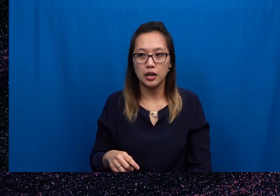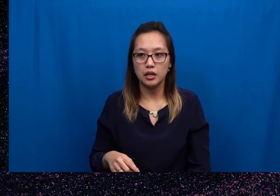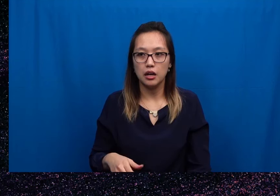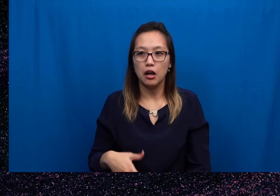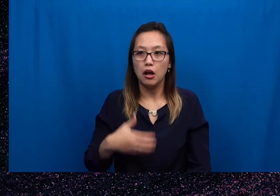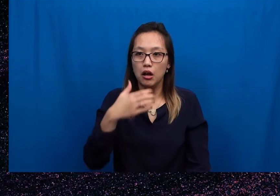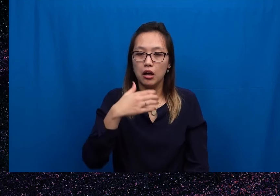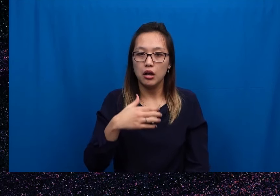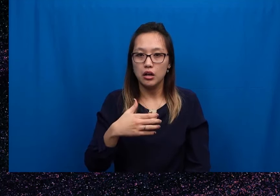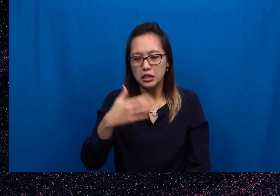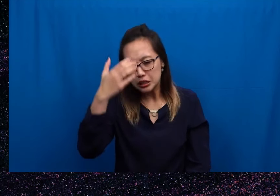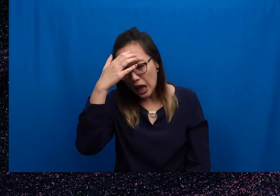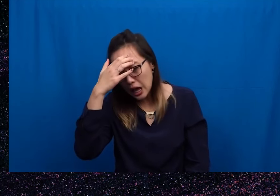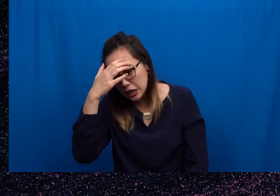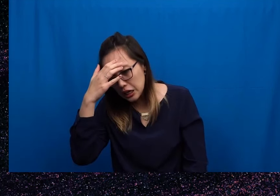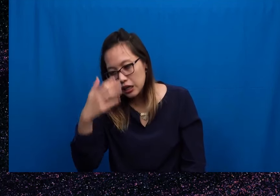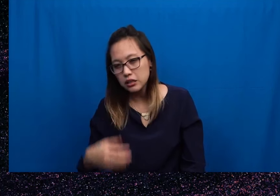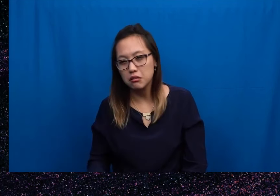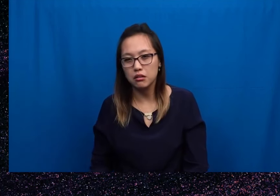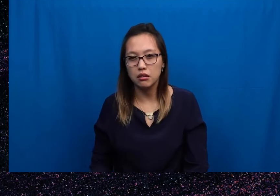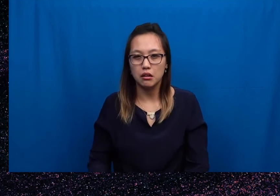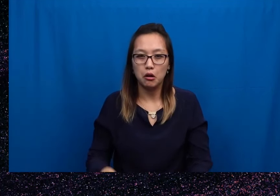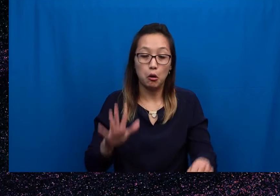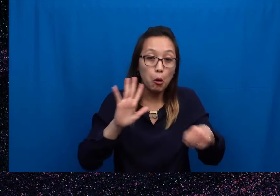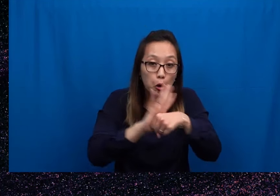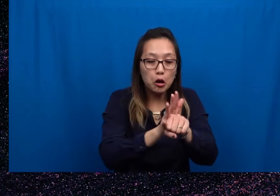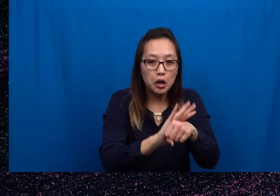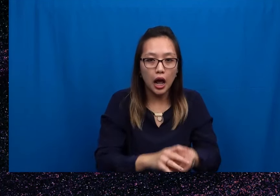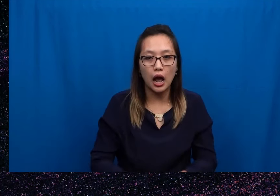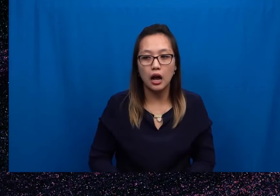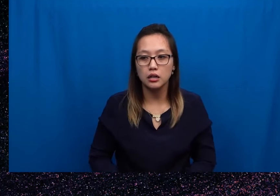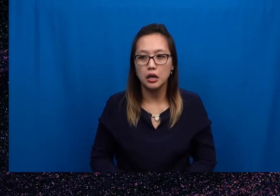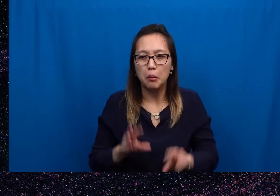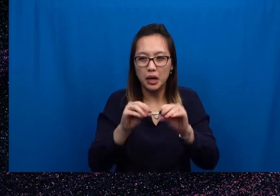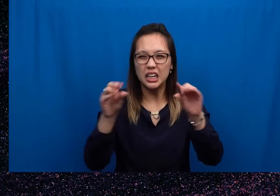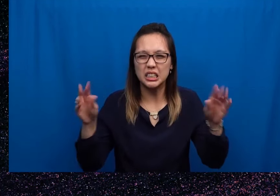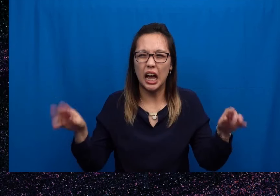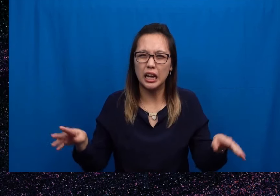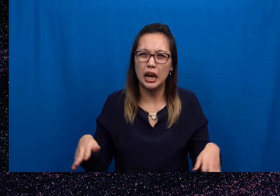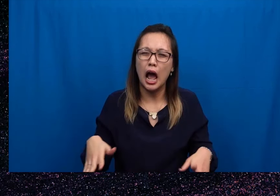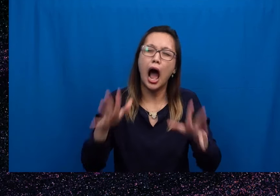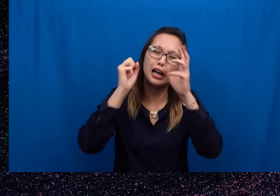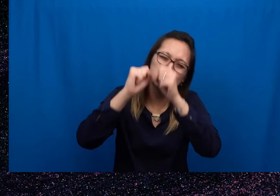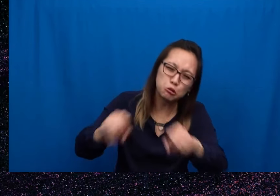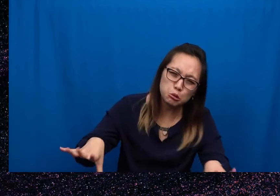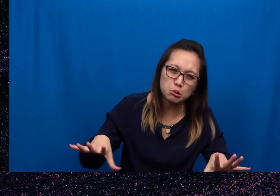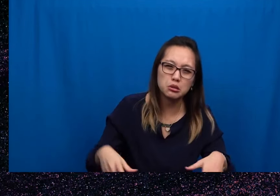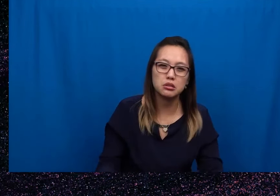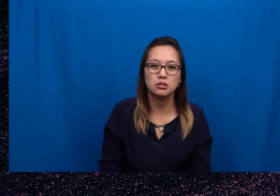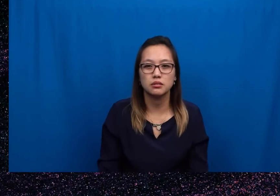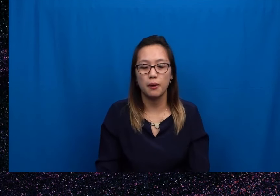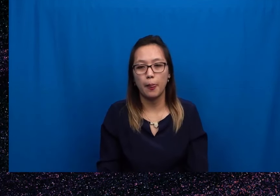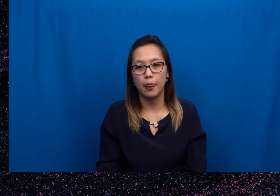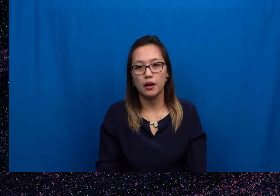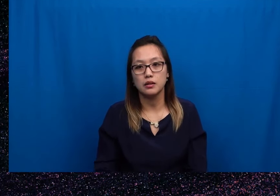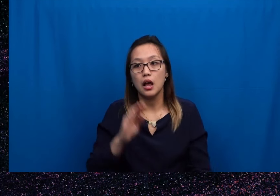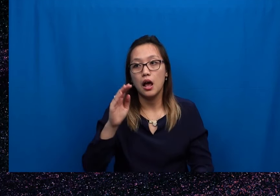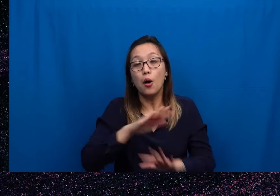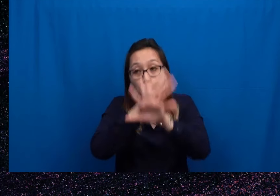saudara yang mengalami kesulitan. Bahkan ada pengusaha yang ngomong kepada saya, sekarang saya tidak bisa menghitung